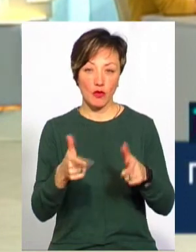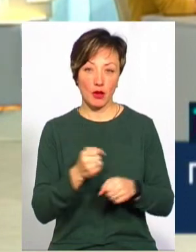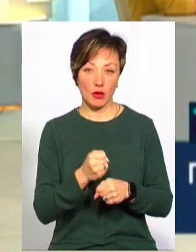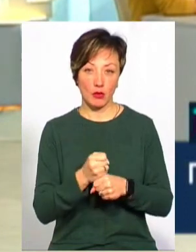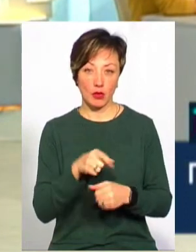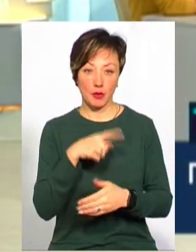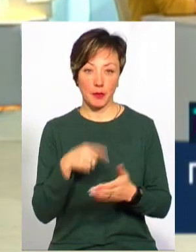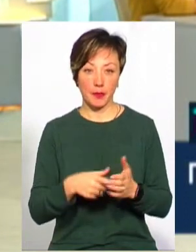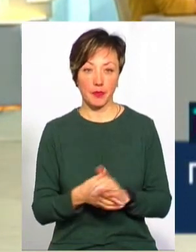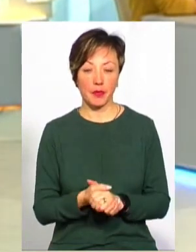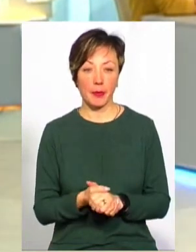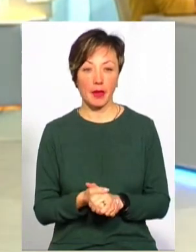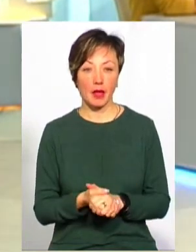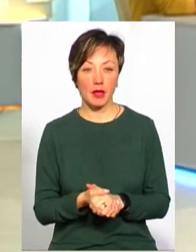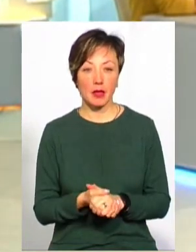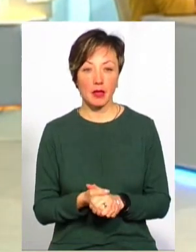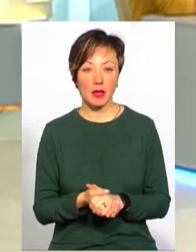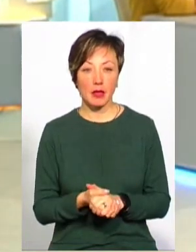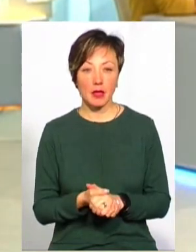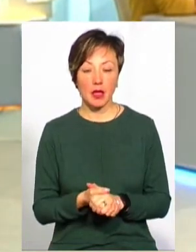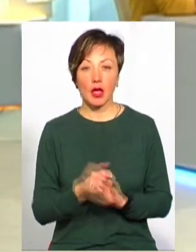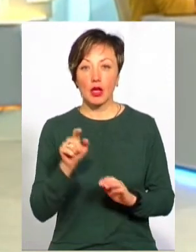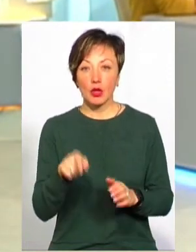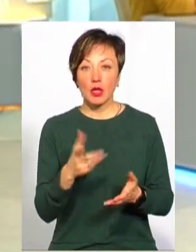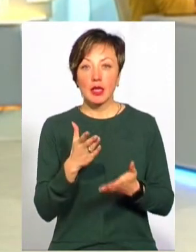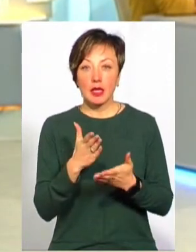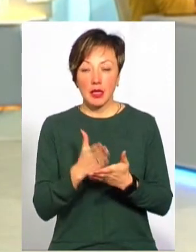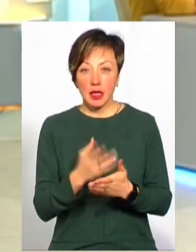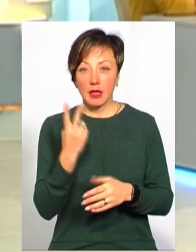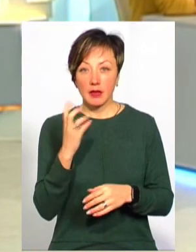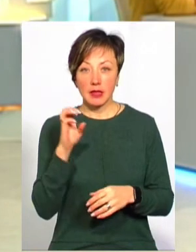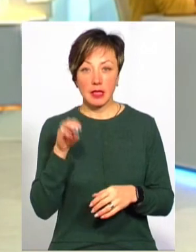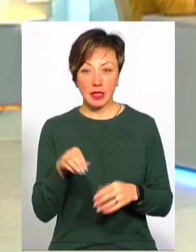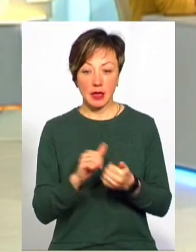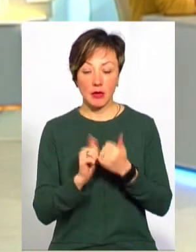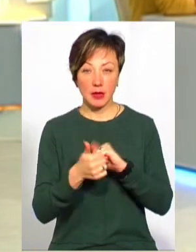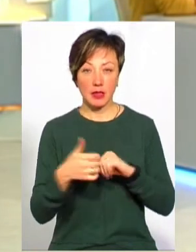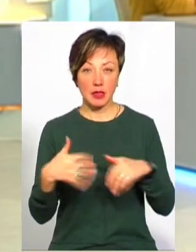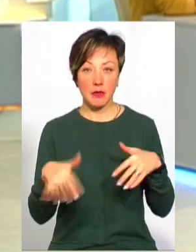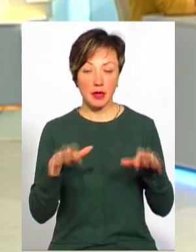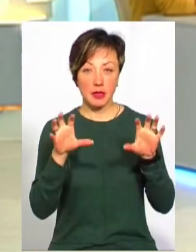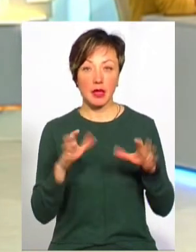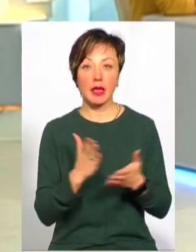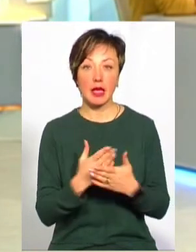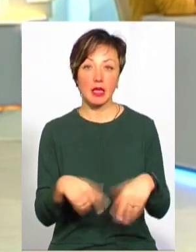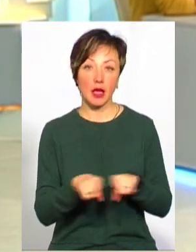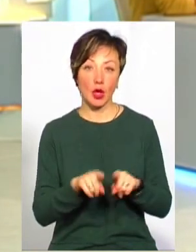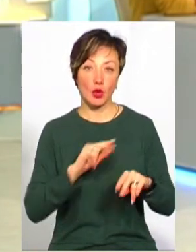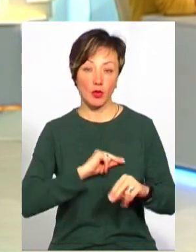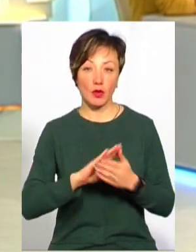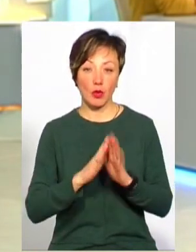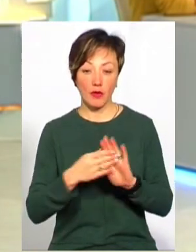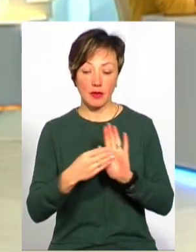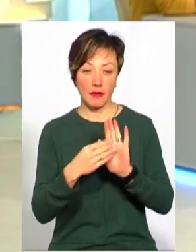влаштуванні на роботу? Да, до речі, тут вже є дві статті, які елементарно обходять, треба цей слабенький закон. Є такий трудовий договір